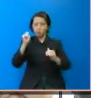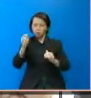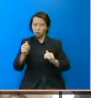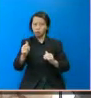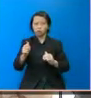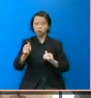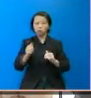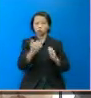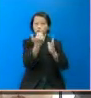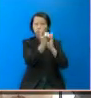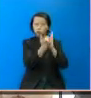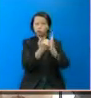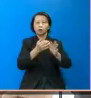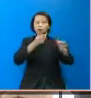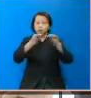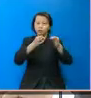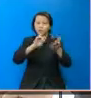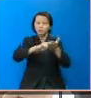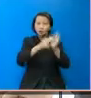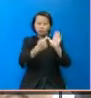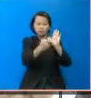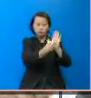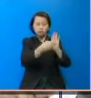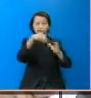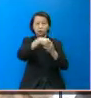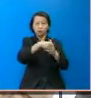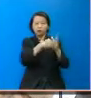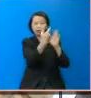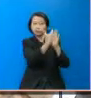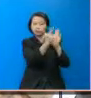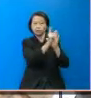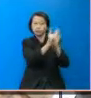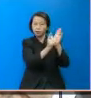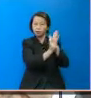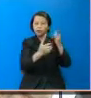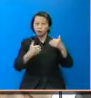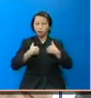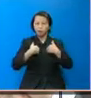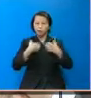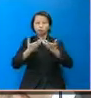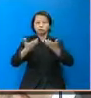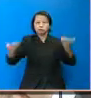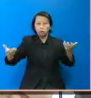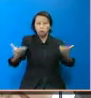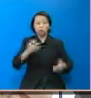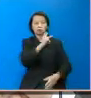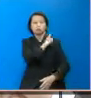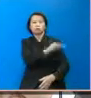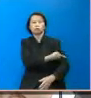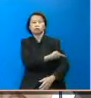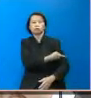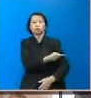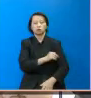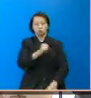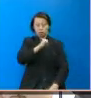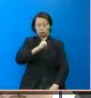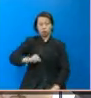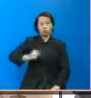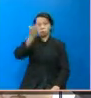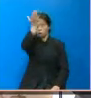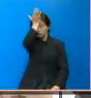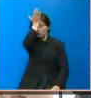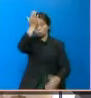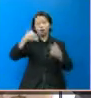procedure. Jelasnya di sini, bahawa dalam perlembagaan Malaysia, there is separation of power, iaitu Agong mempunyai